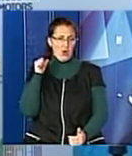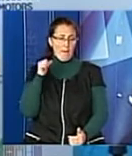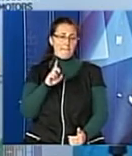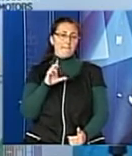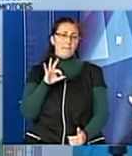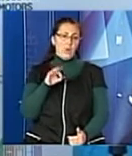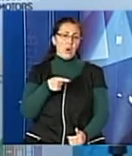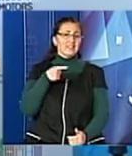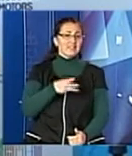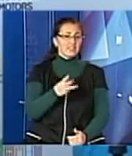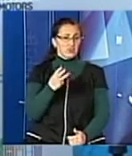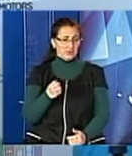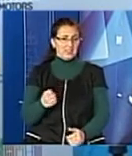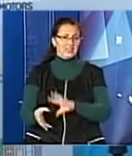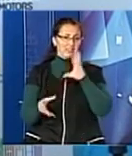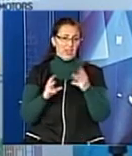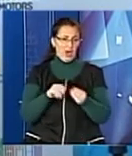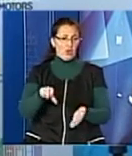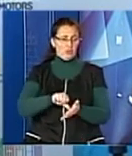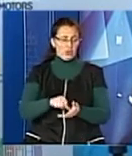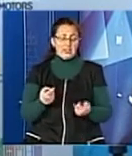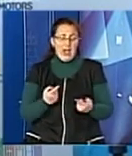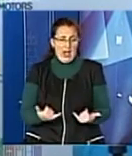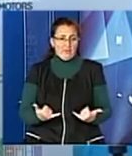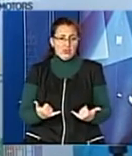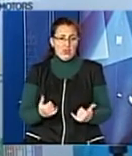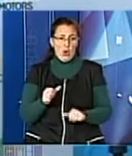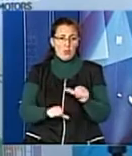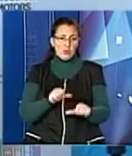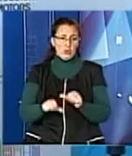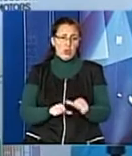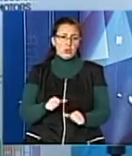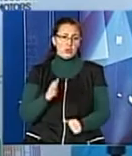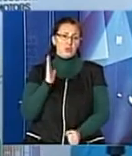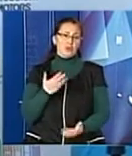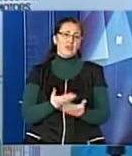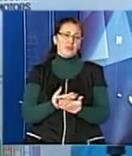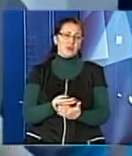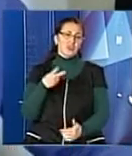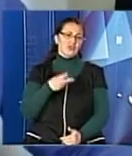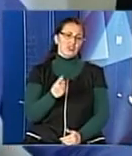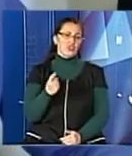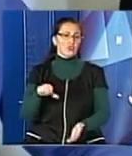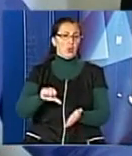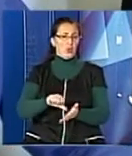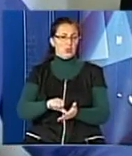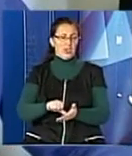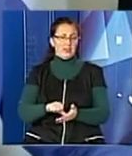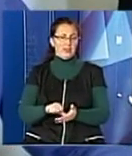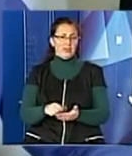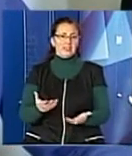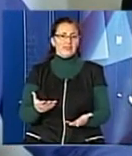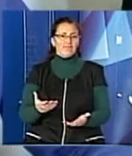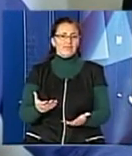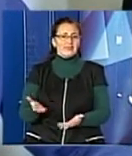Було 1300 загалом учасників, в цьому році вийде на старт загалом 2100 учасників. Закликаємо всіх максимально взяти